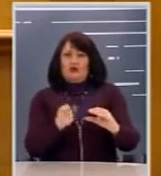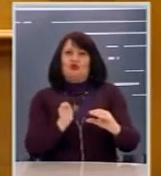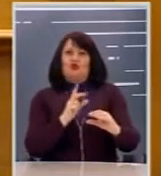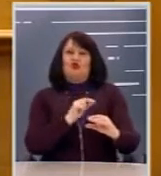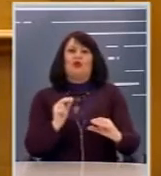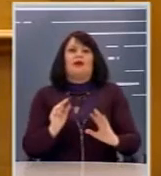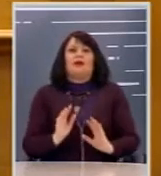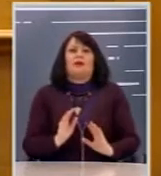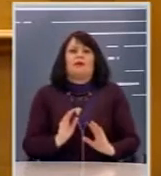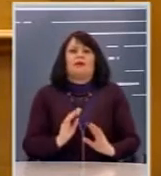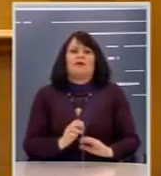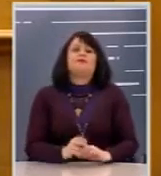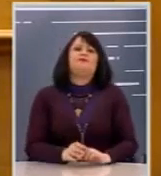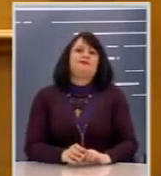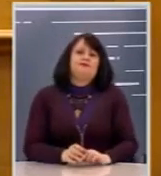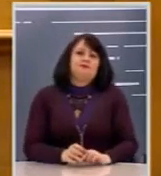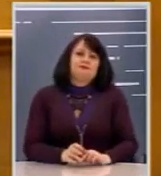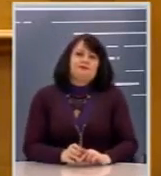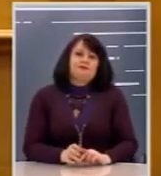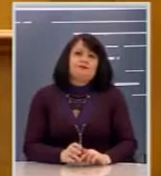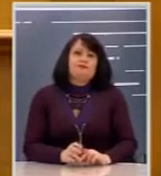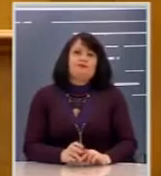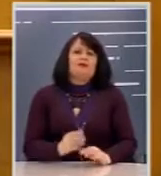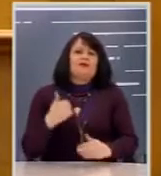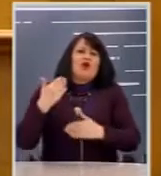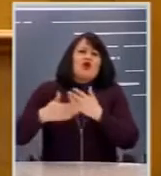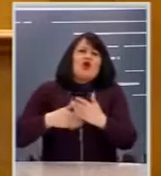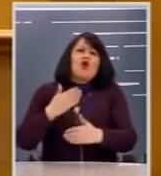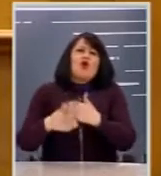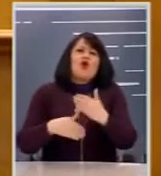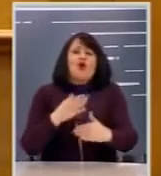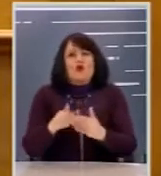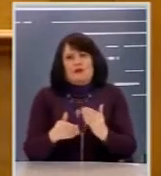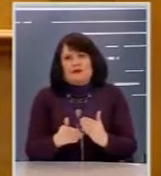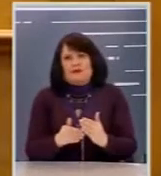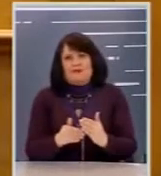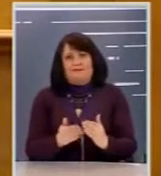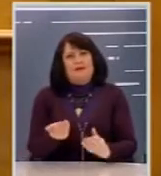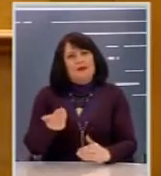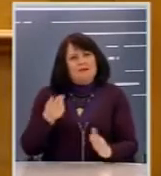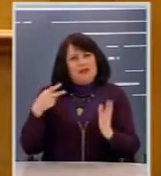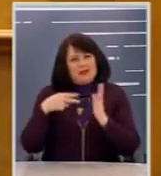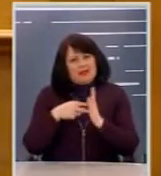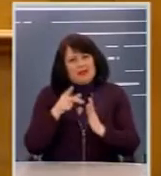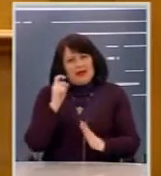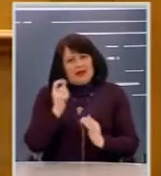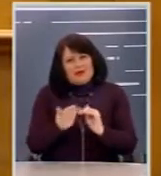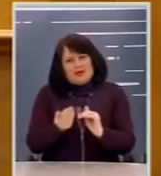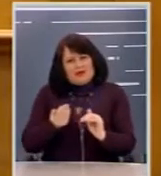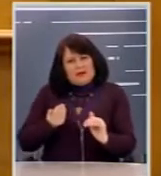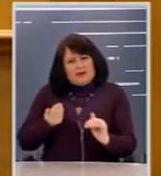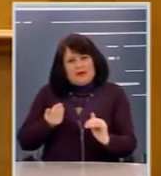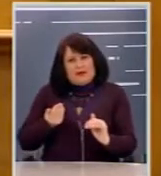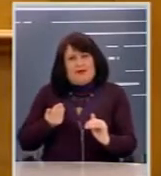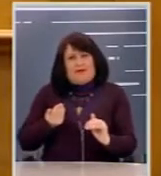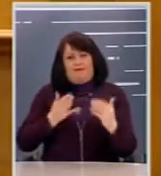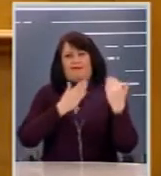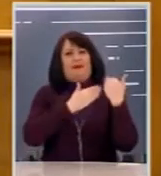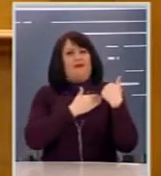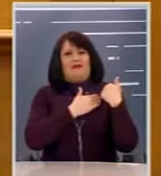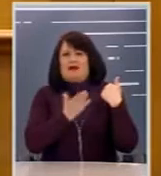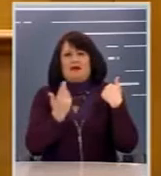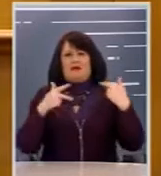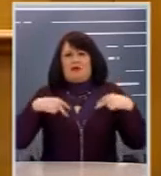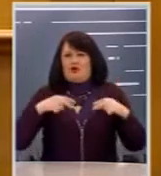αυτό γινότανε πολλές δεκάδες χρόνια, για να μην πω πριν από το 10, όταν δεν ήταν στην ευθύνη του Υπουργείου